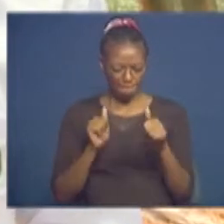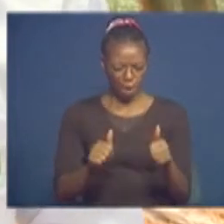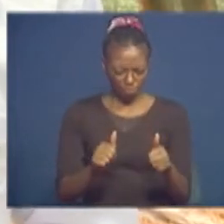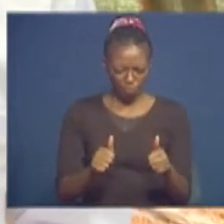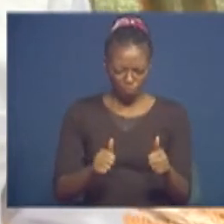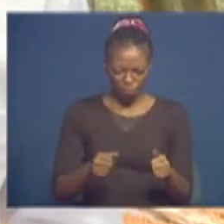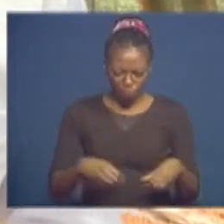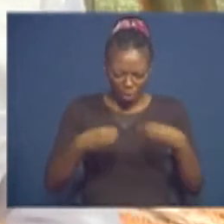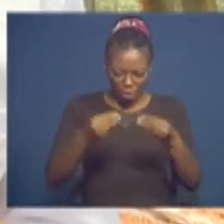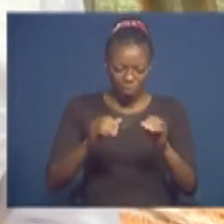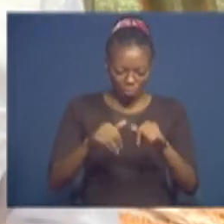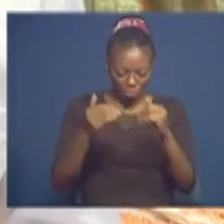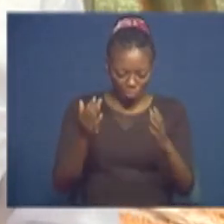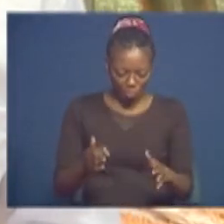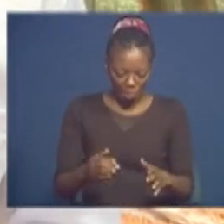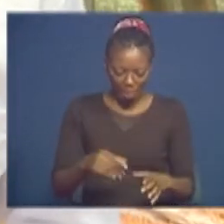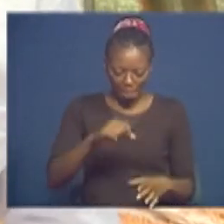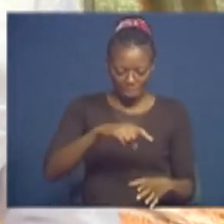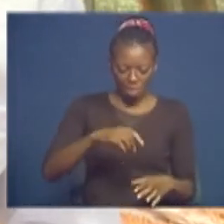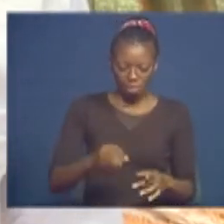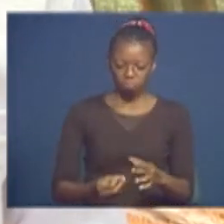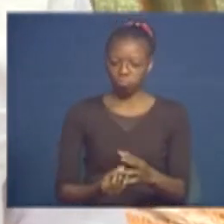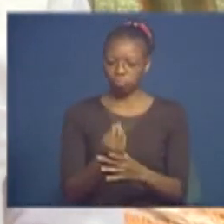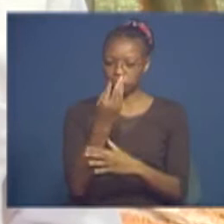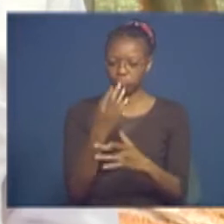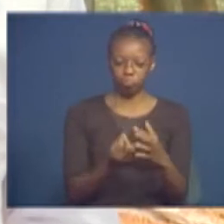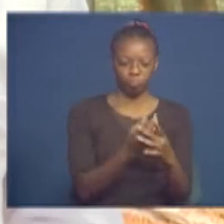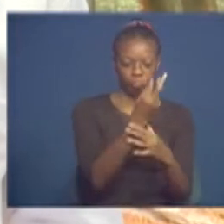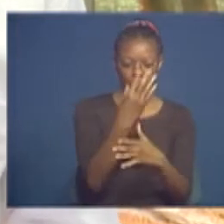nikikupatia mbegu kama mkulima iwe ni mbegu ambayo itaweza